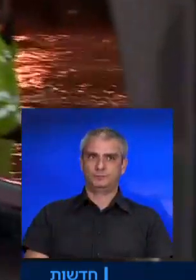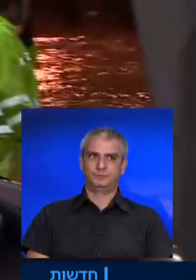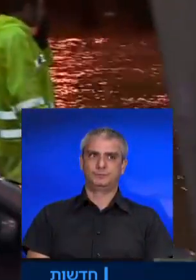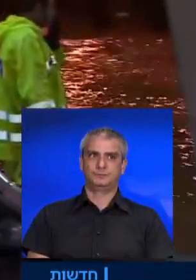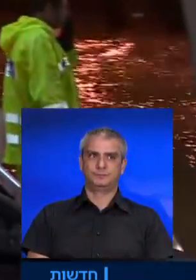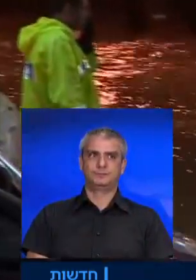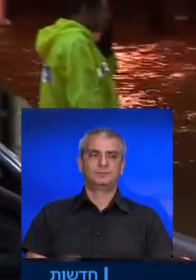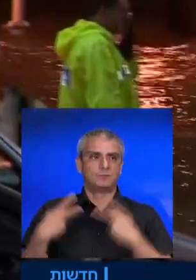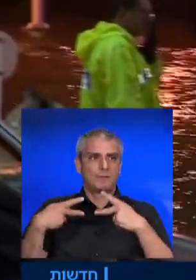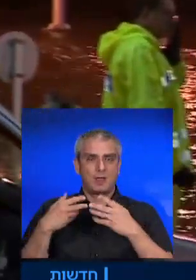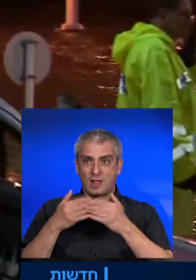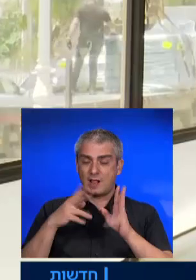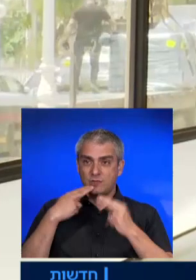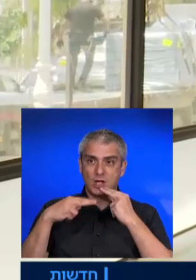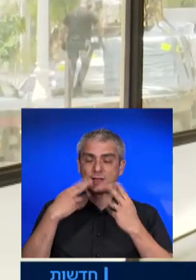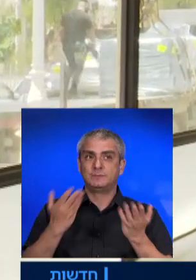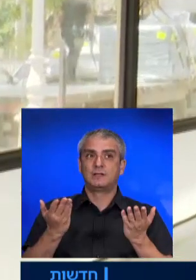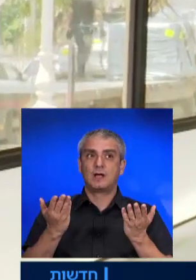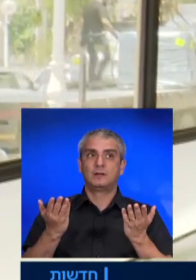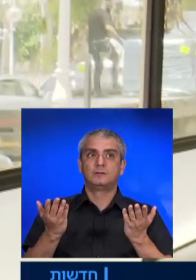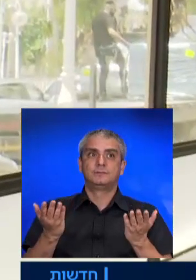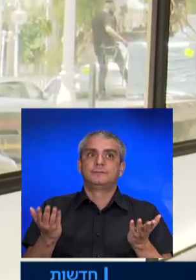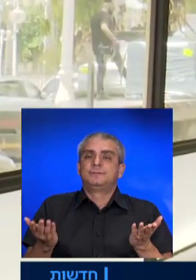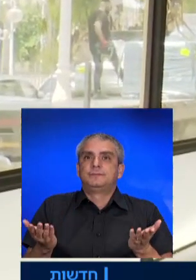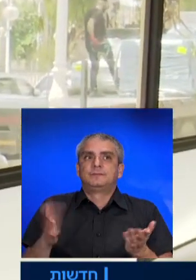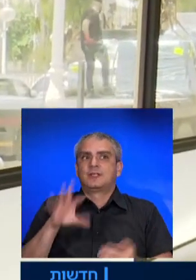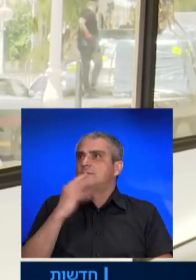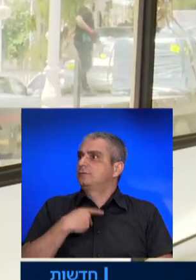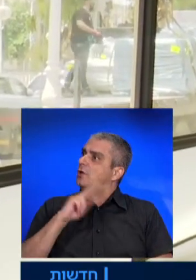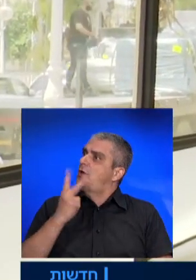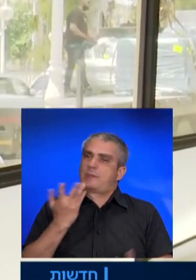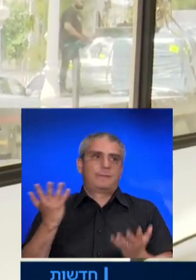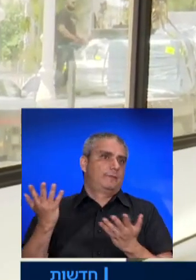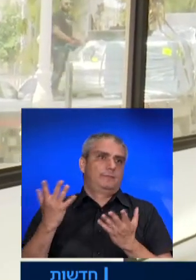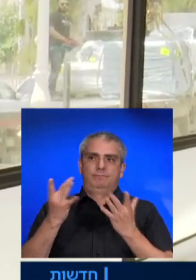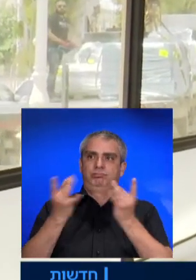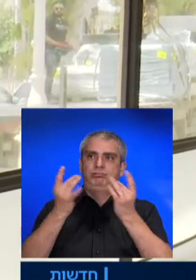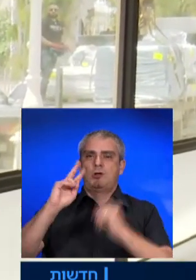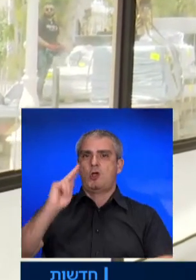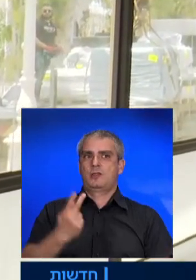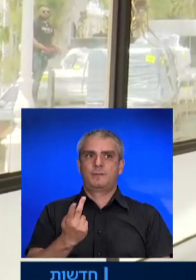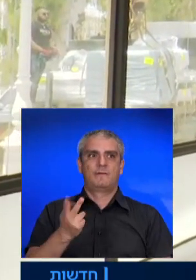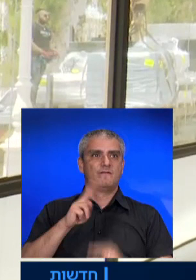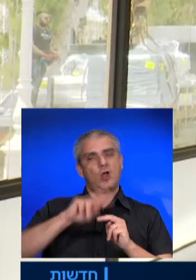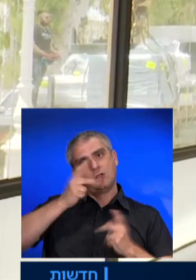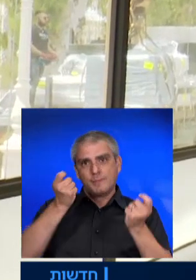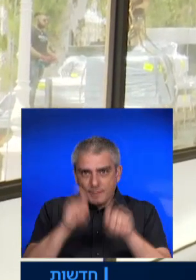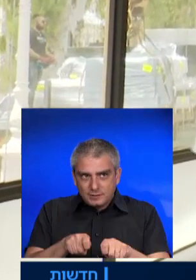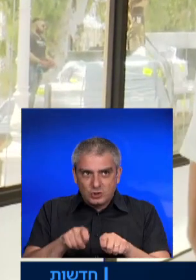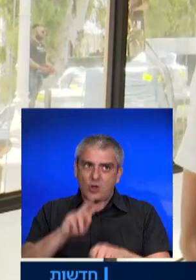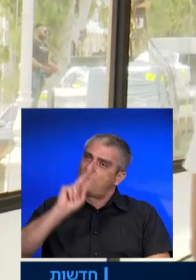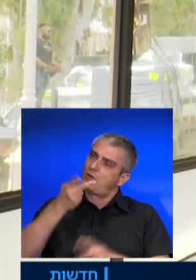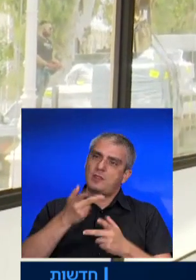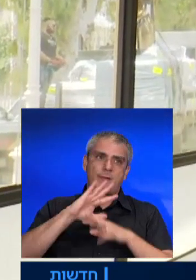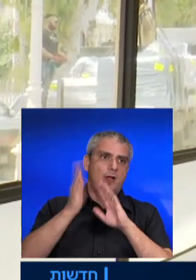יש איזשהו פחד לפתוח את המסעדה ולמצוא את עצמנו שוב פעם בגלל הידבקות נוסף, ואז שוב פעם לסגור, ואז שוב פעם כל